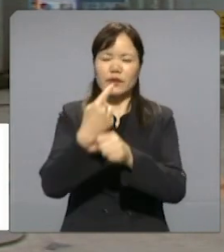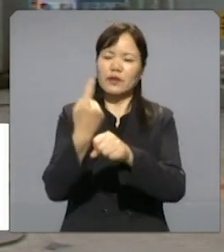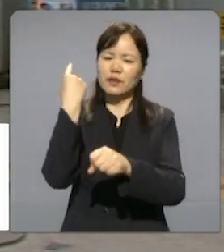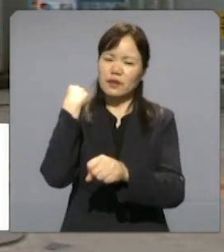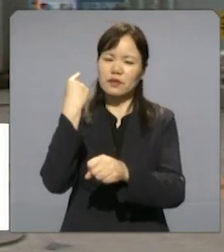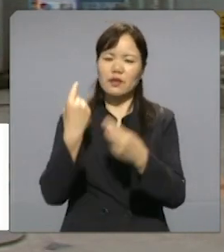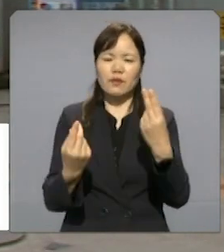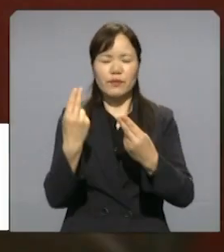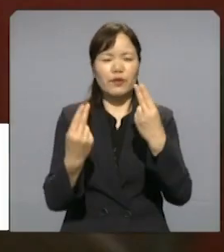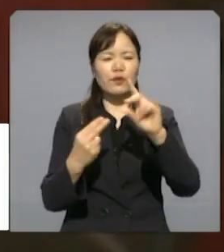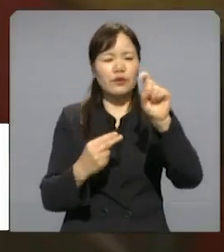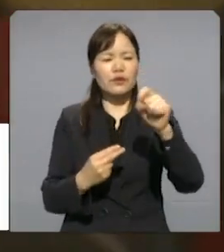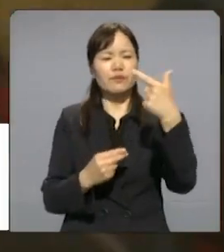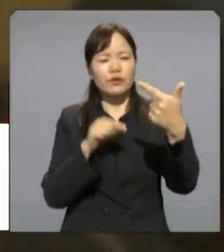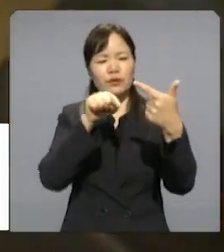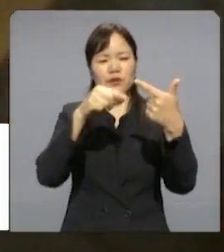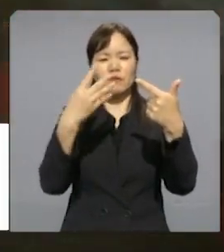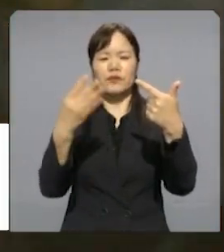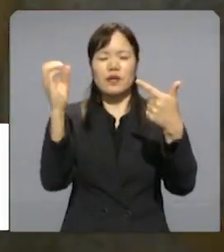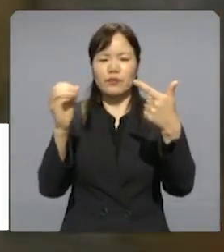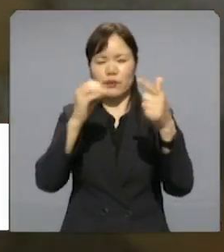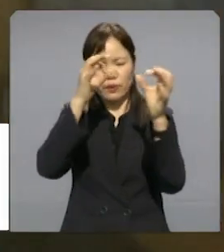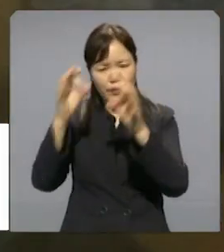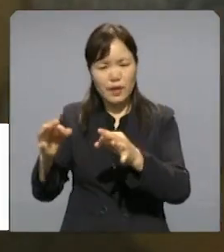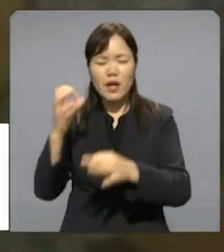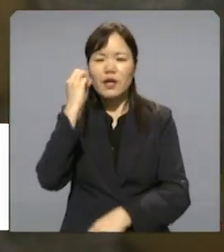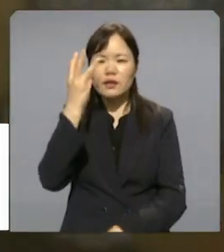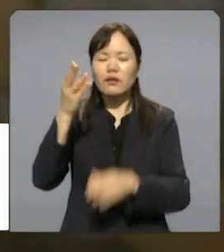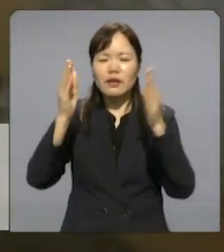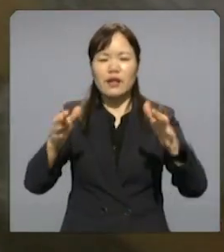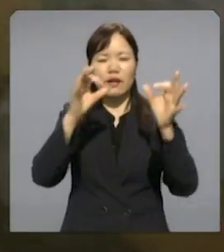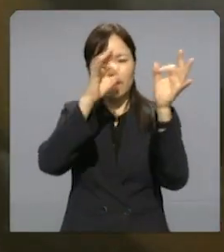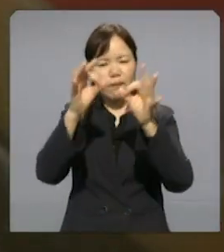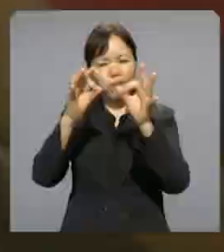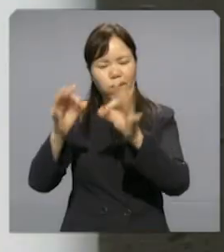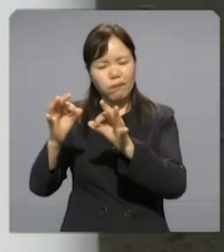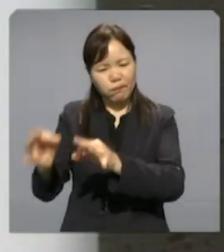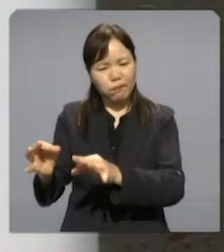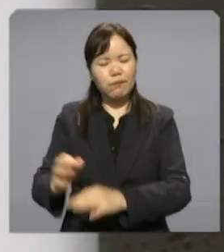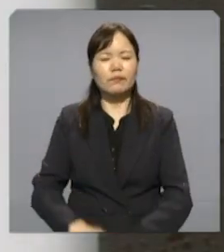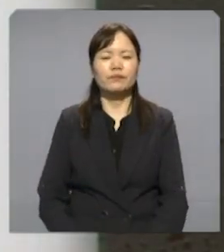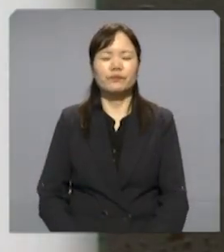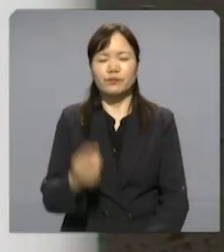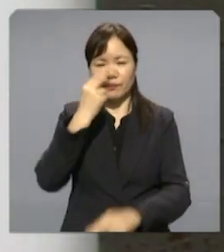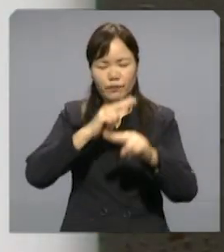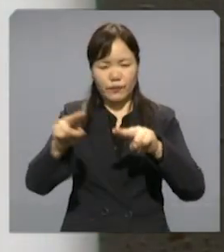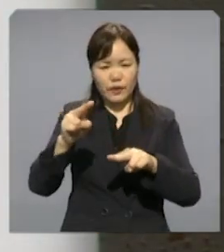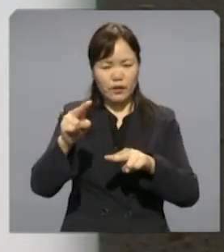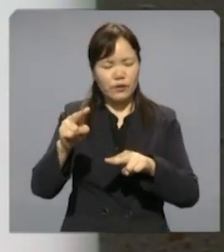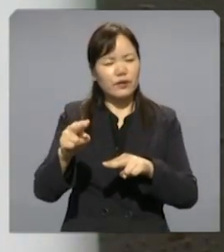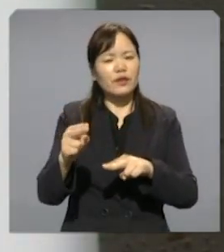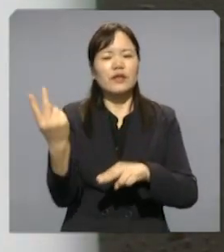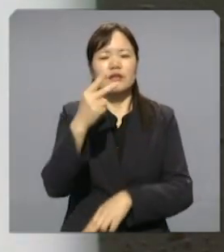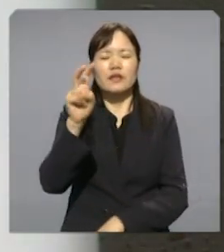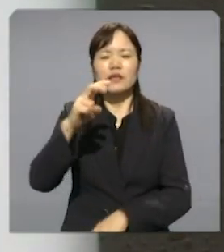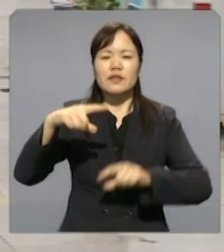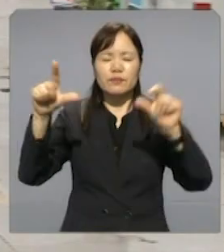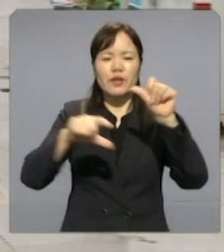전보다 16.4% 내리면서 석 달째 하락했습니다. 석유류는 2020년